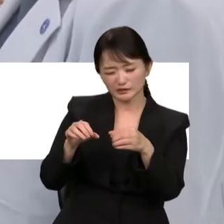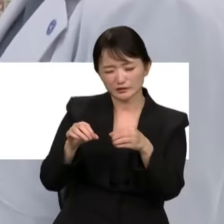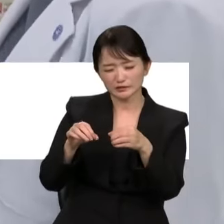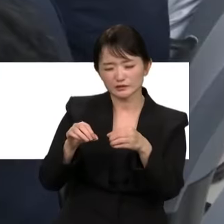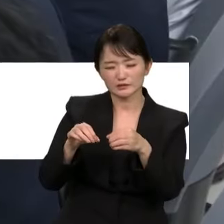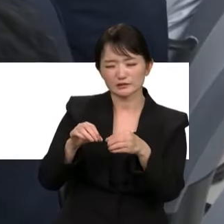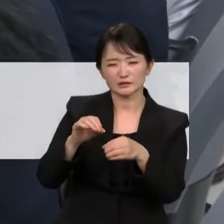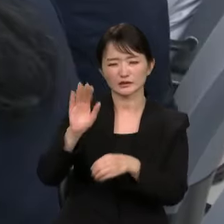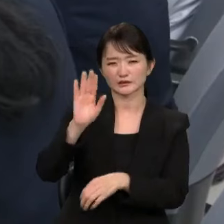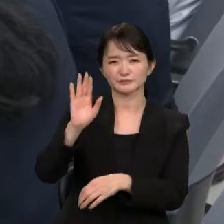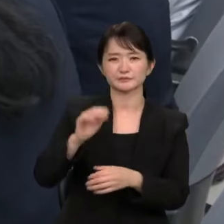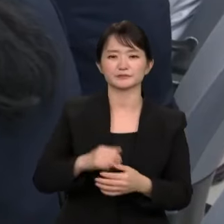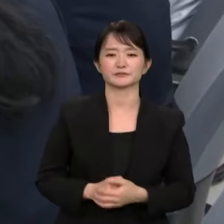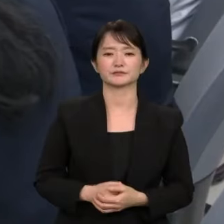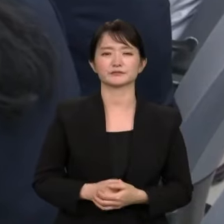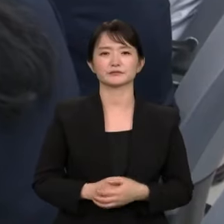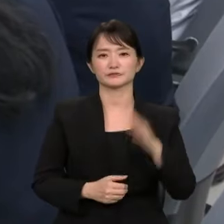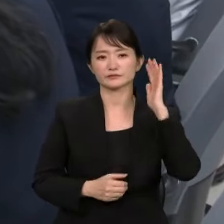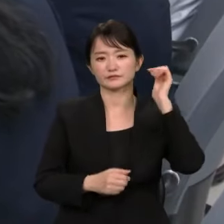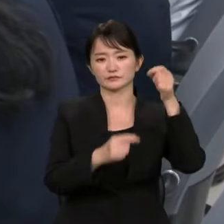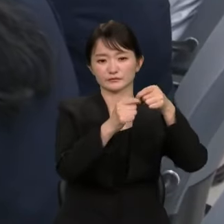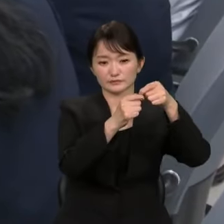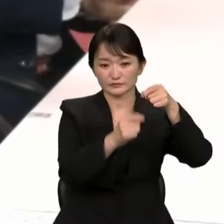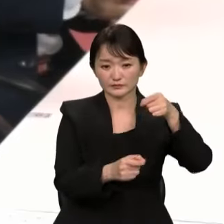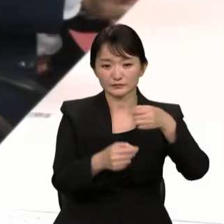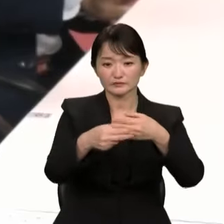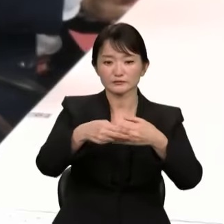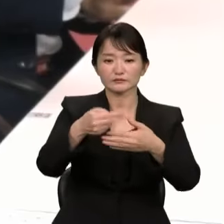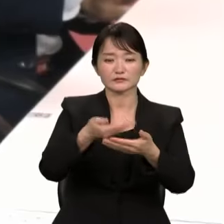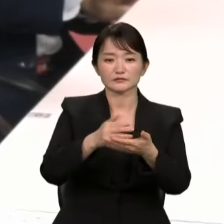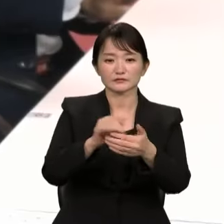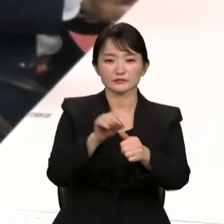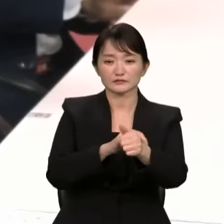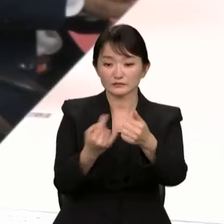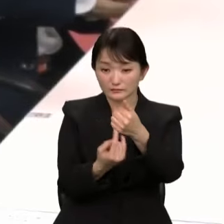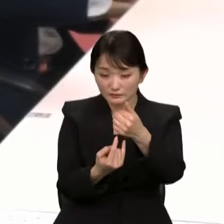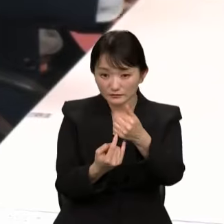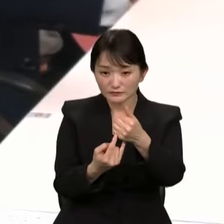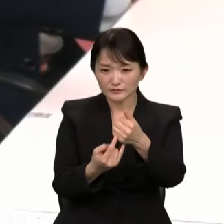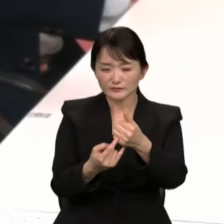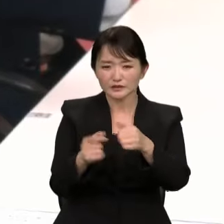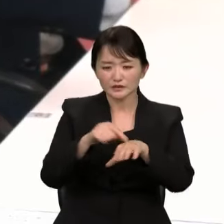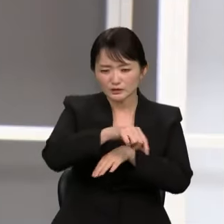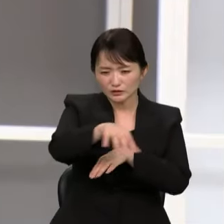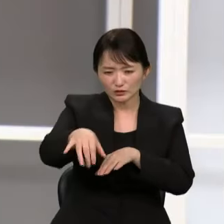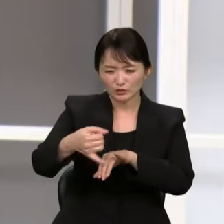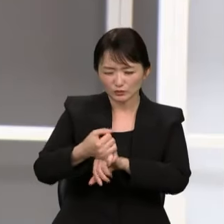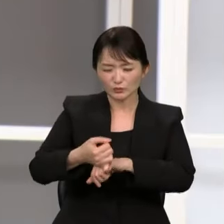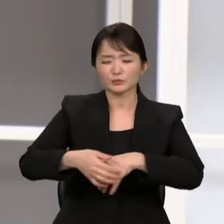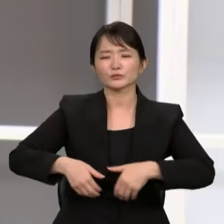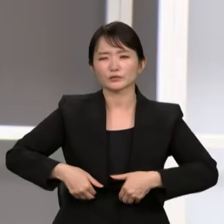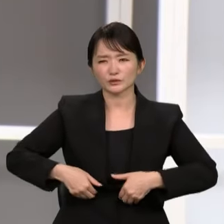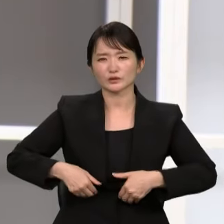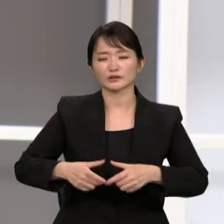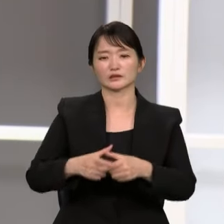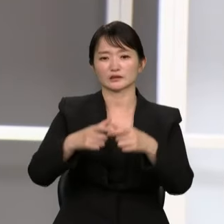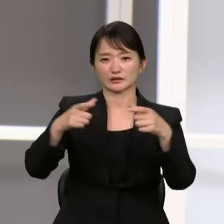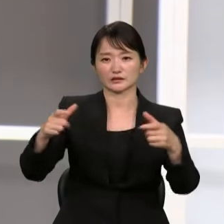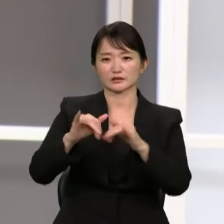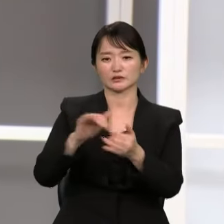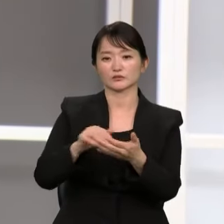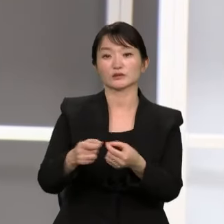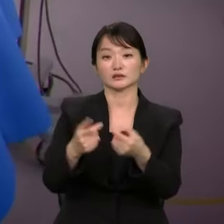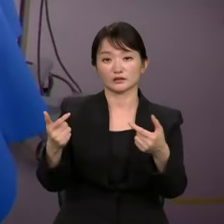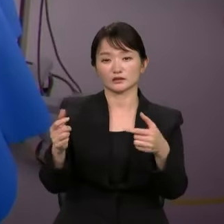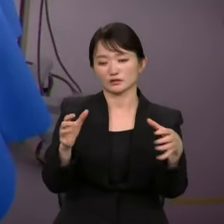생각해서. 대통령 직속인 의료개혁특위는 필수 지역 의료를 강화하고 인력을 확충하는 방안을